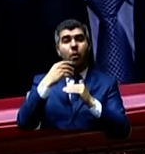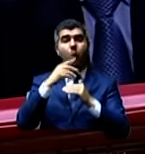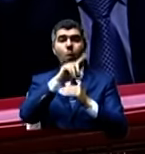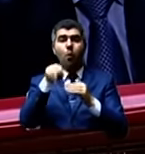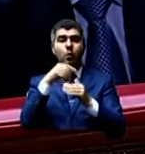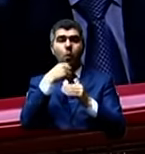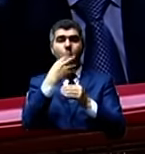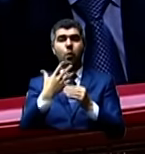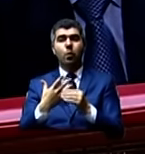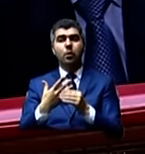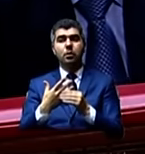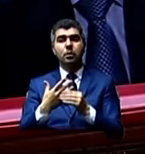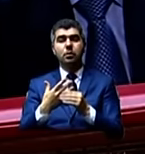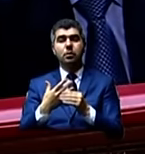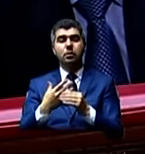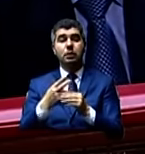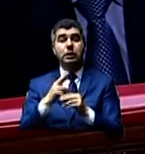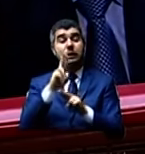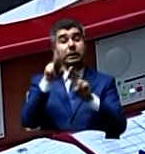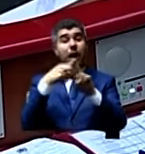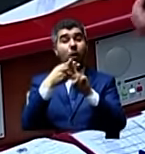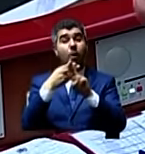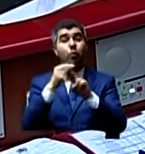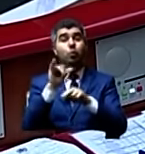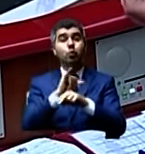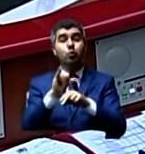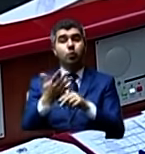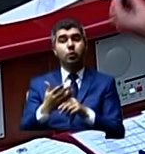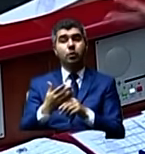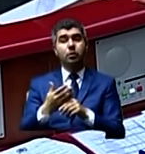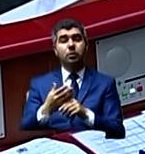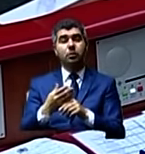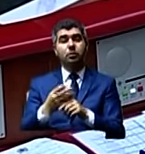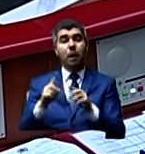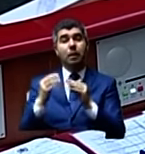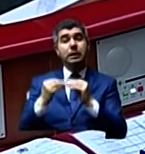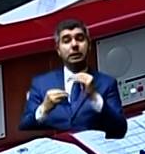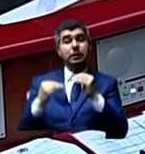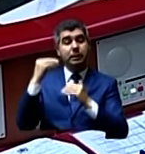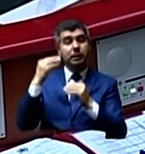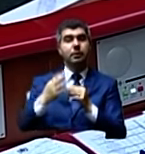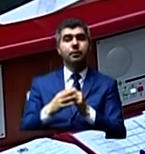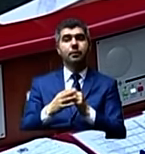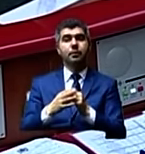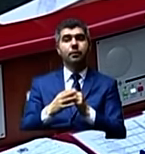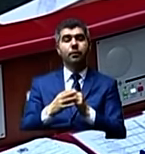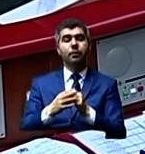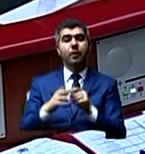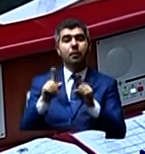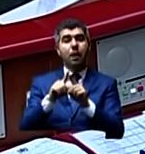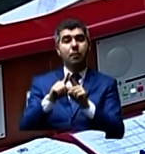لنا شنو المواد ونجاوبوك. عندنا زيادة في المواد، في مواد ماشي في